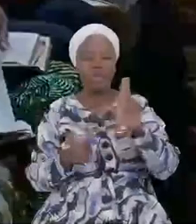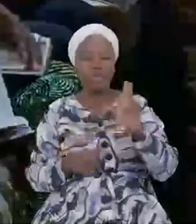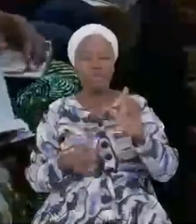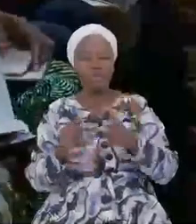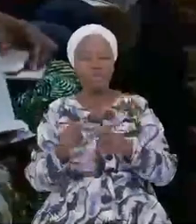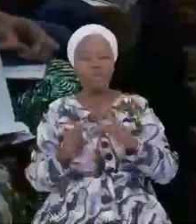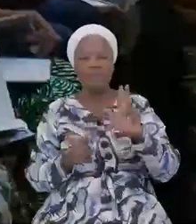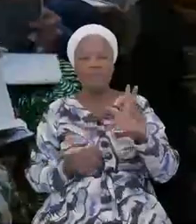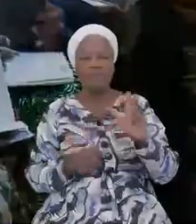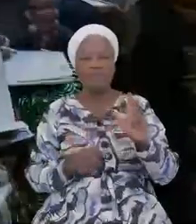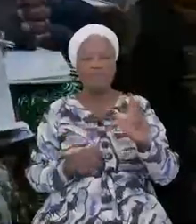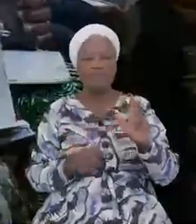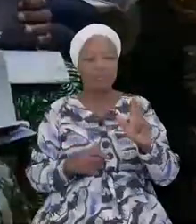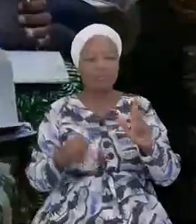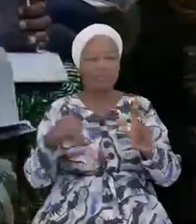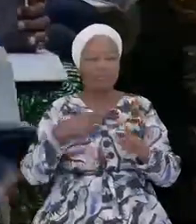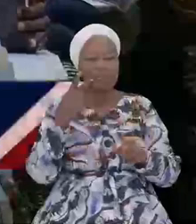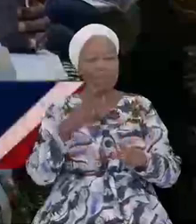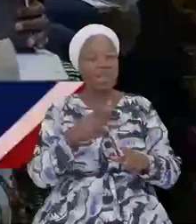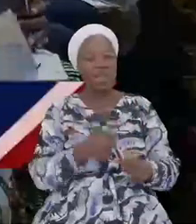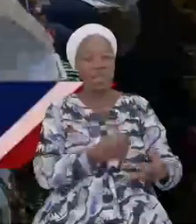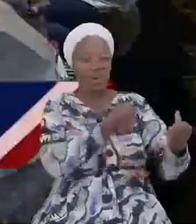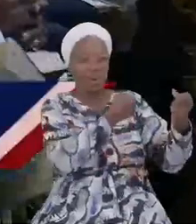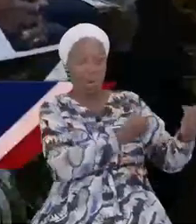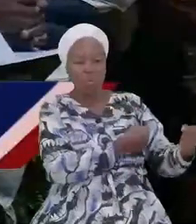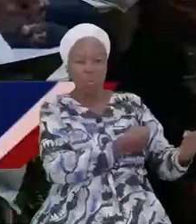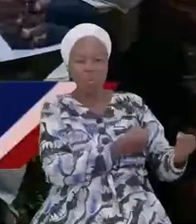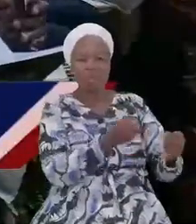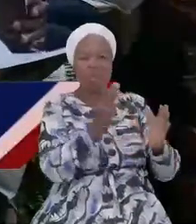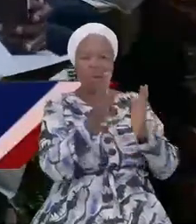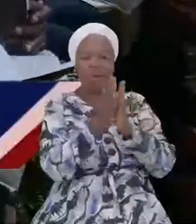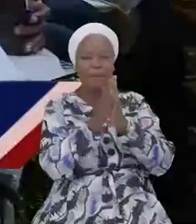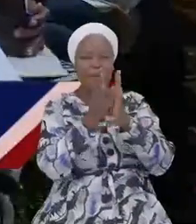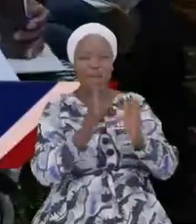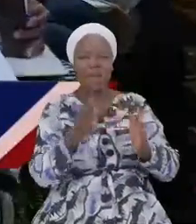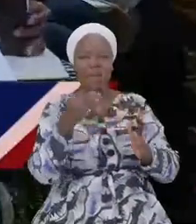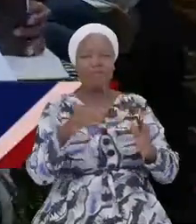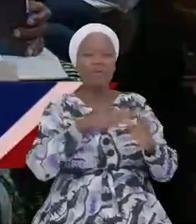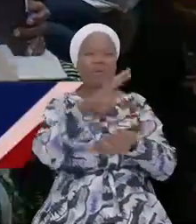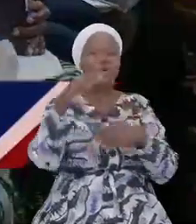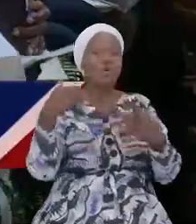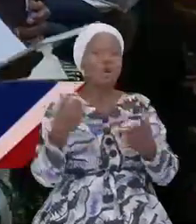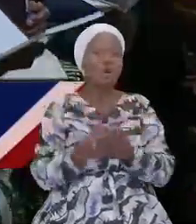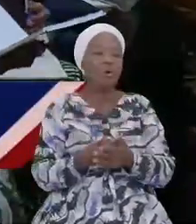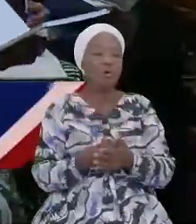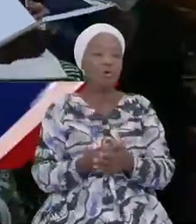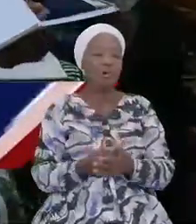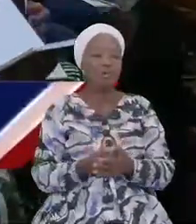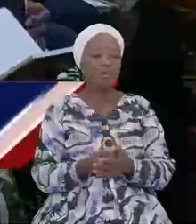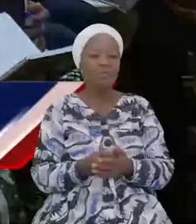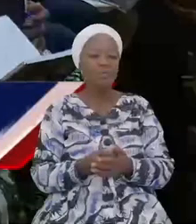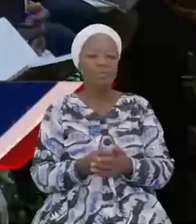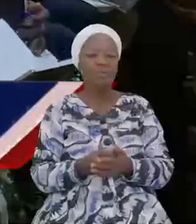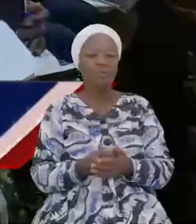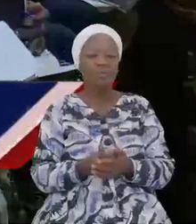Troisième point. Nous voyons la prière courageuse de tous les bénéficiaires qui gardent